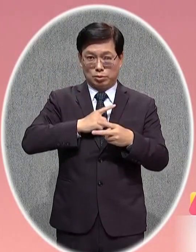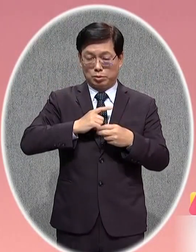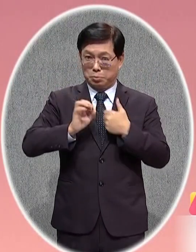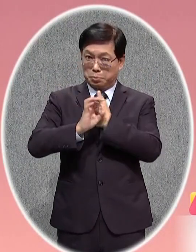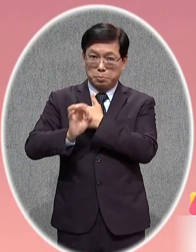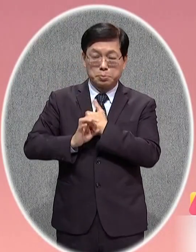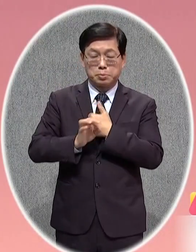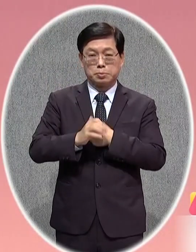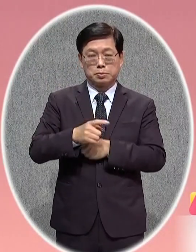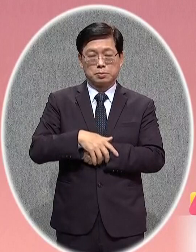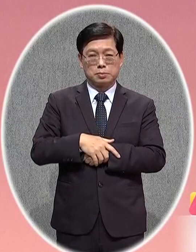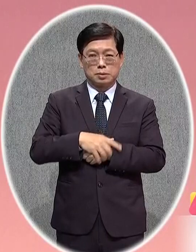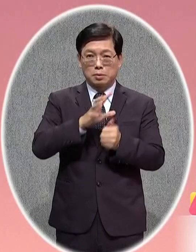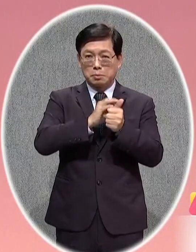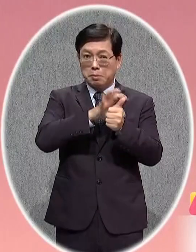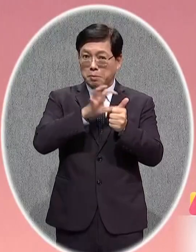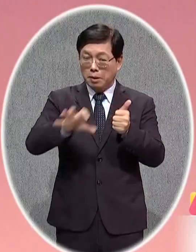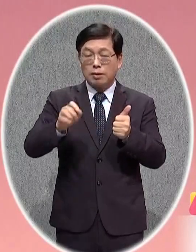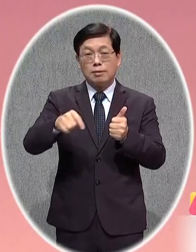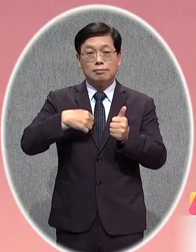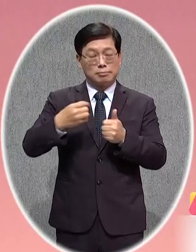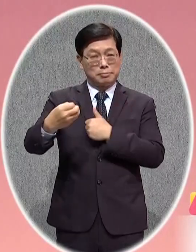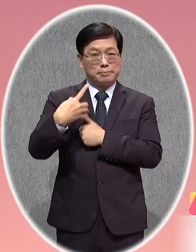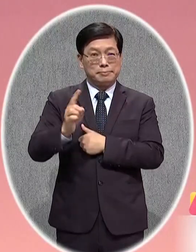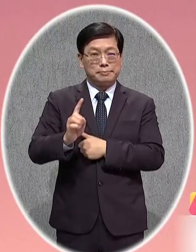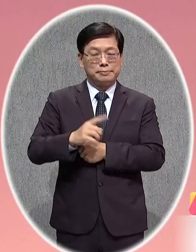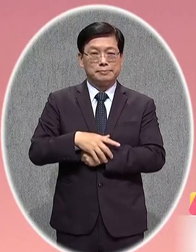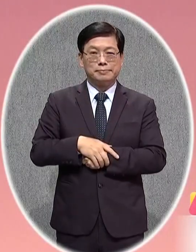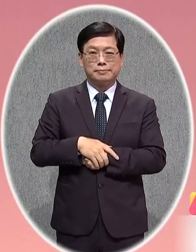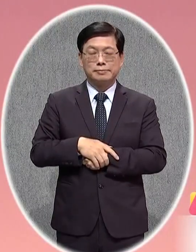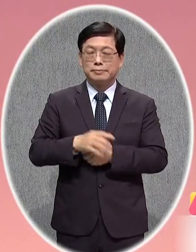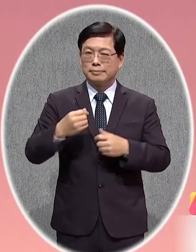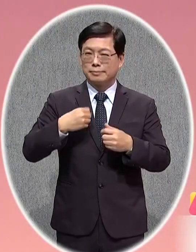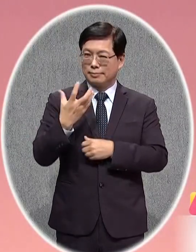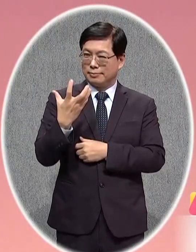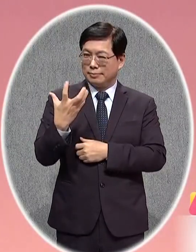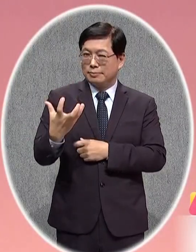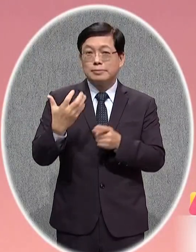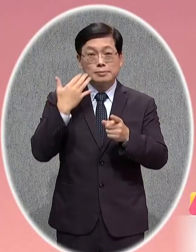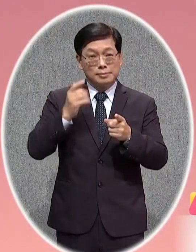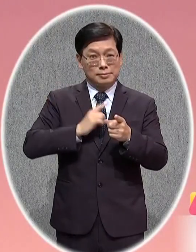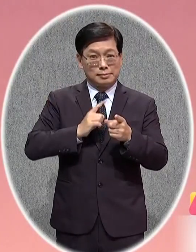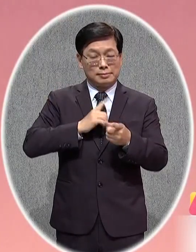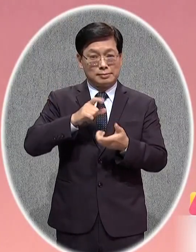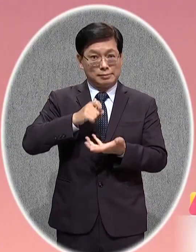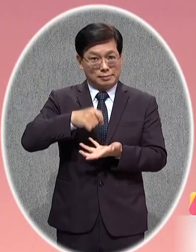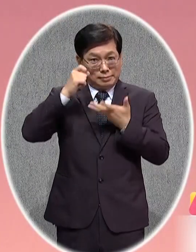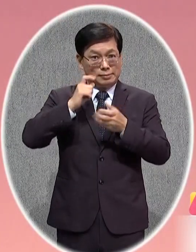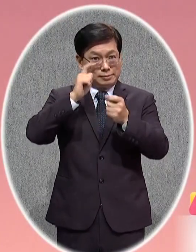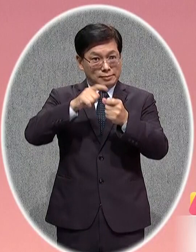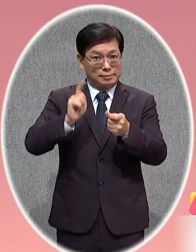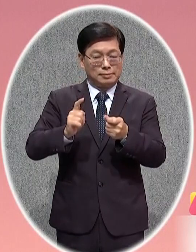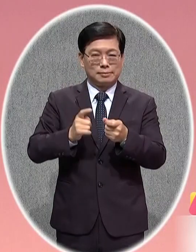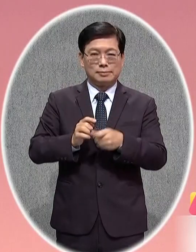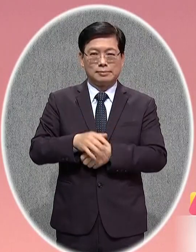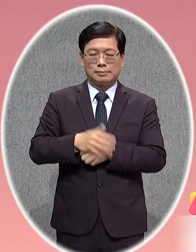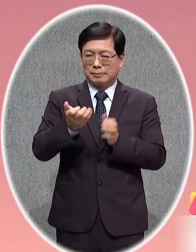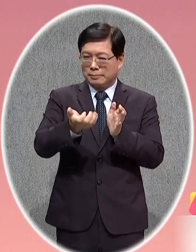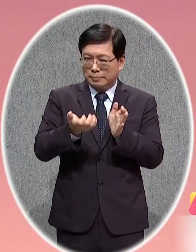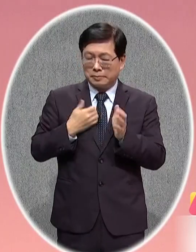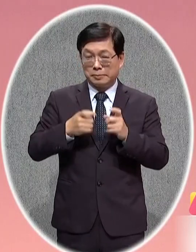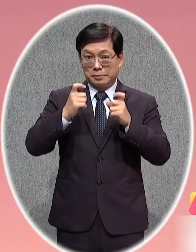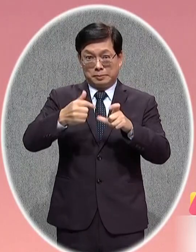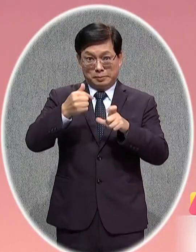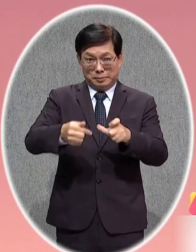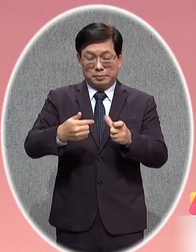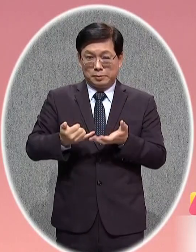看一看水沟模拟的情况。水沟模拟告诉我们的是，通常它的目的是为了要来进行港